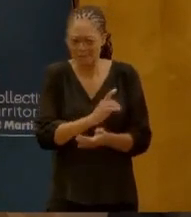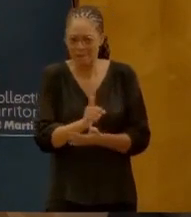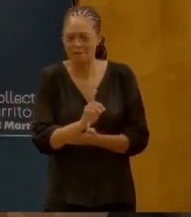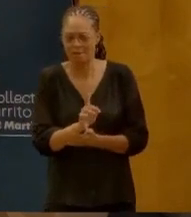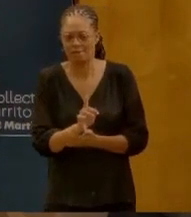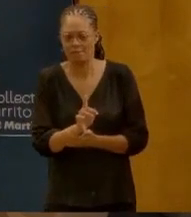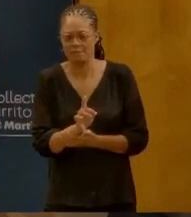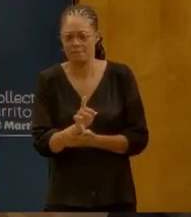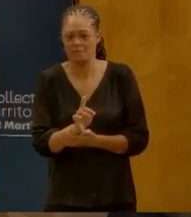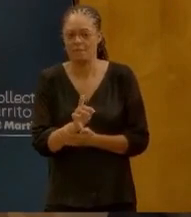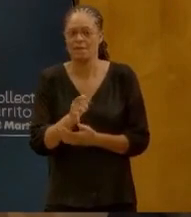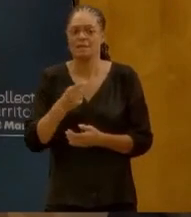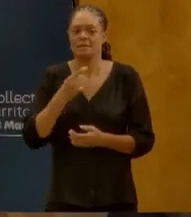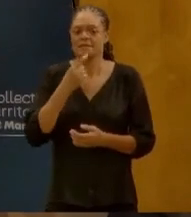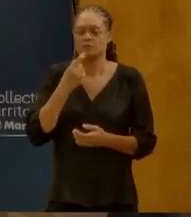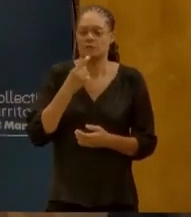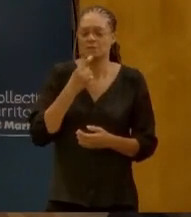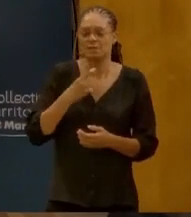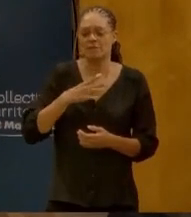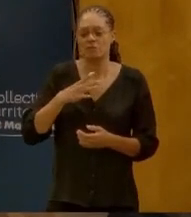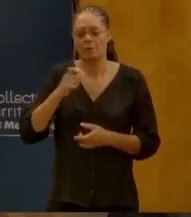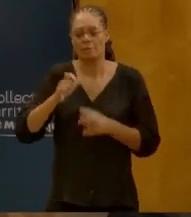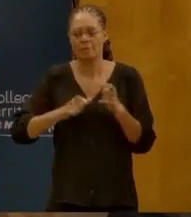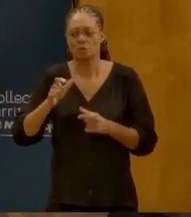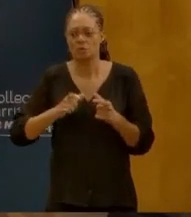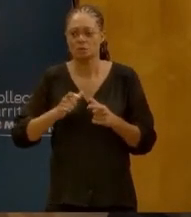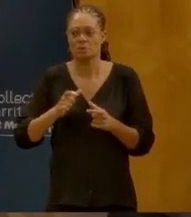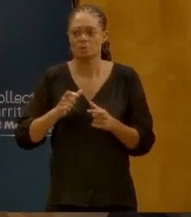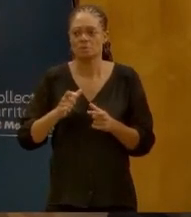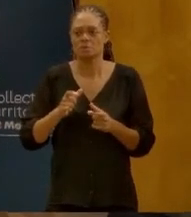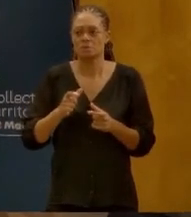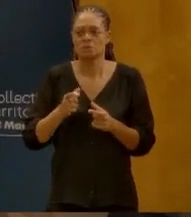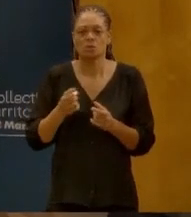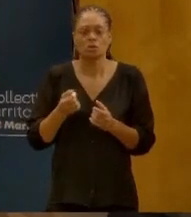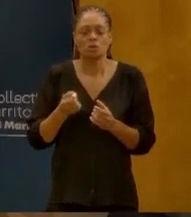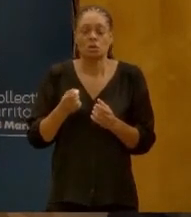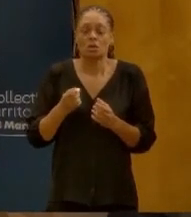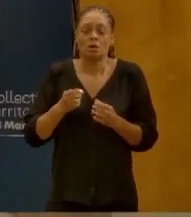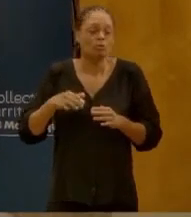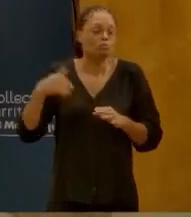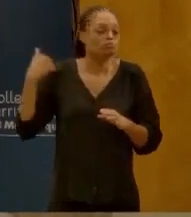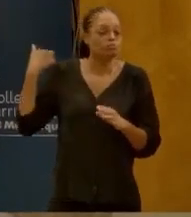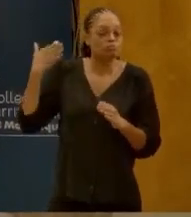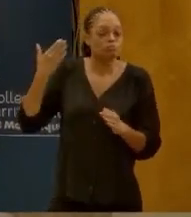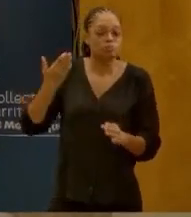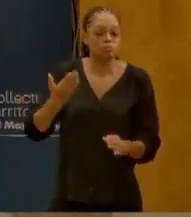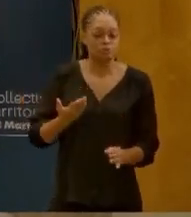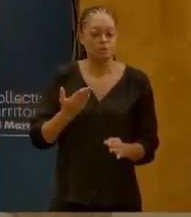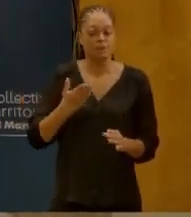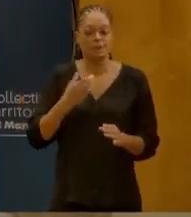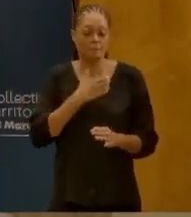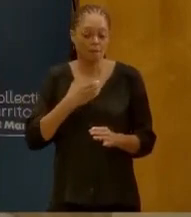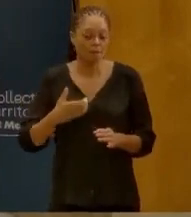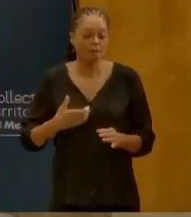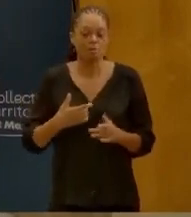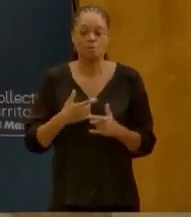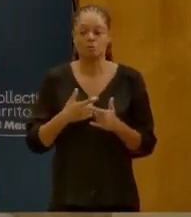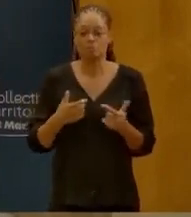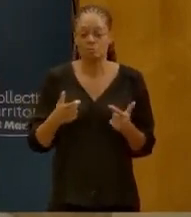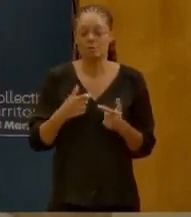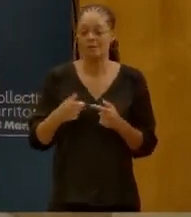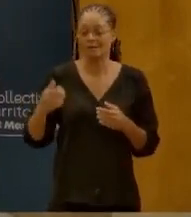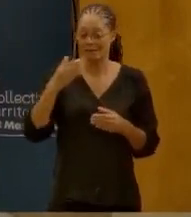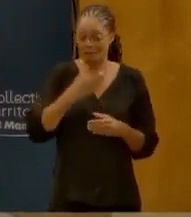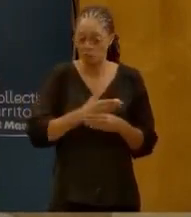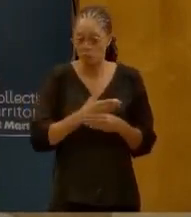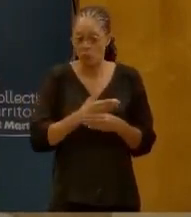dire qu'il y a des interventions pour les grands tours, les collectivités depuis Nani-Nana interviennent. C'est un dossier